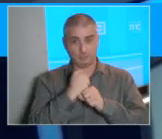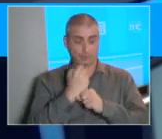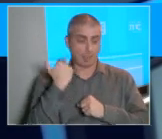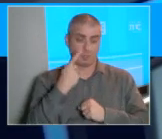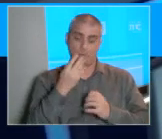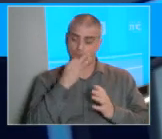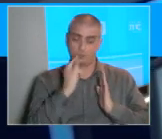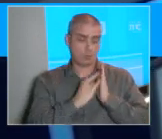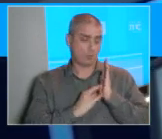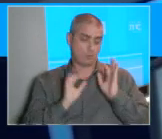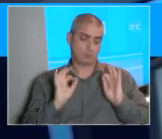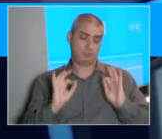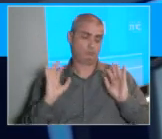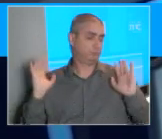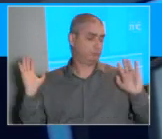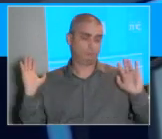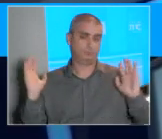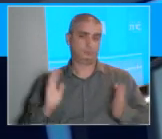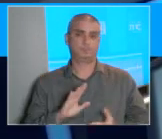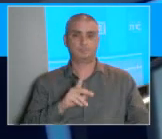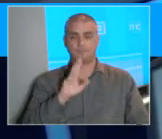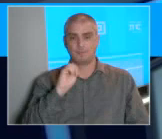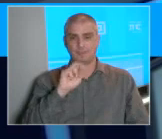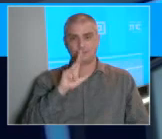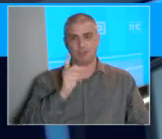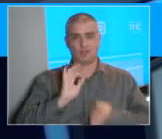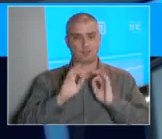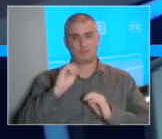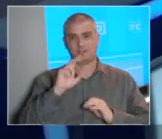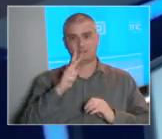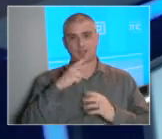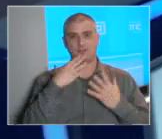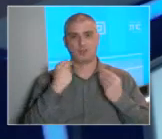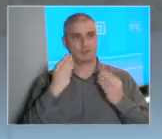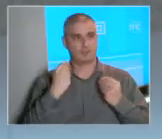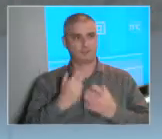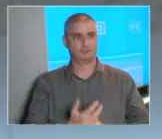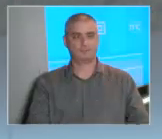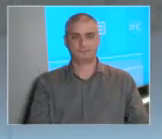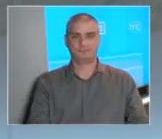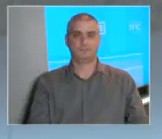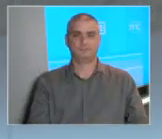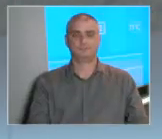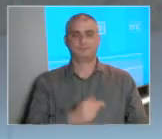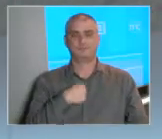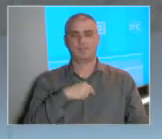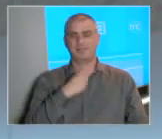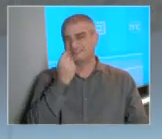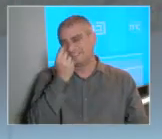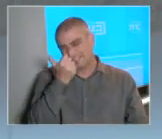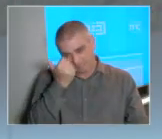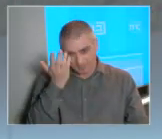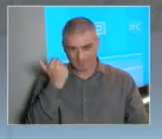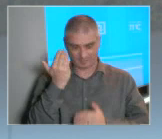היה חוקי וחוקתי לכל דבר. מרק צל, עורך הדין מרק צל, תודה רבה. תודה לך. ואנחנו